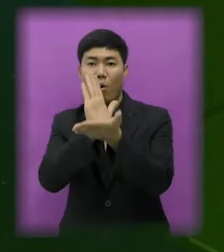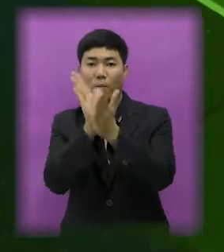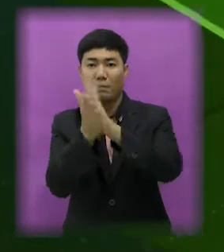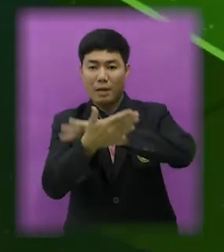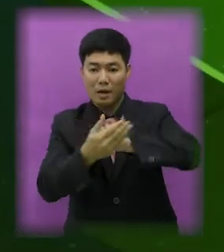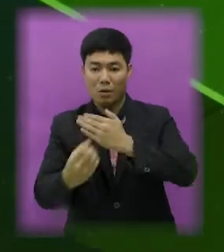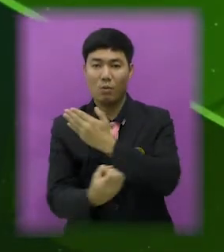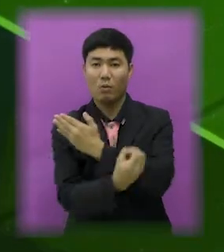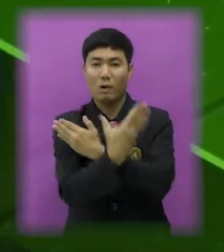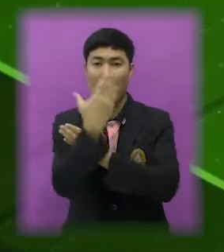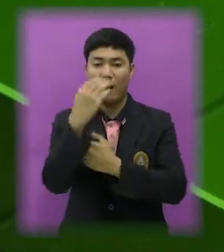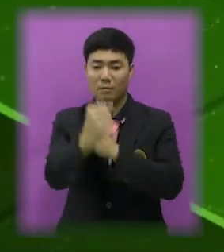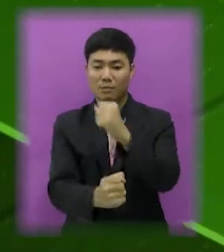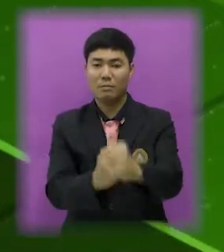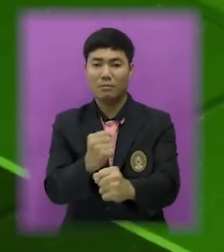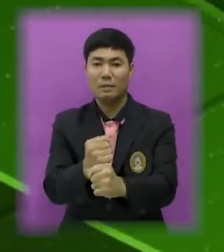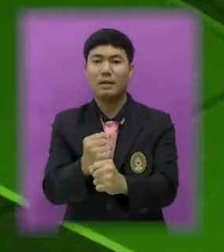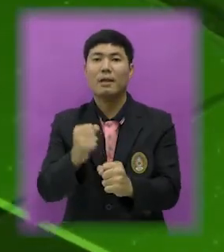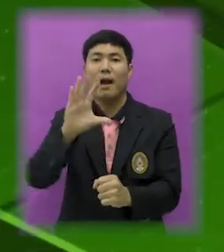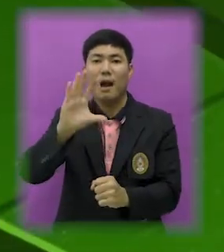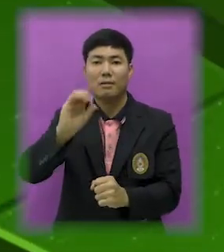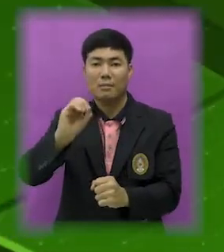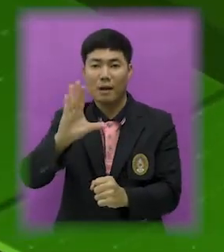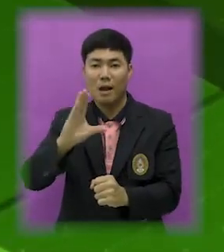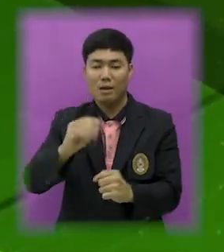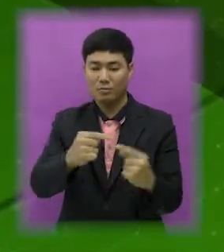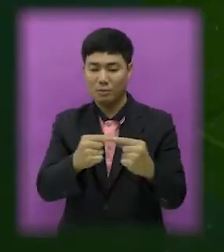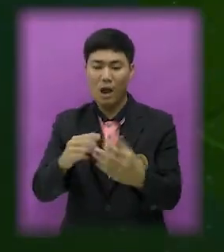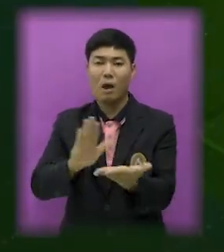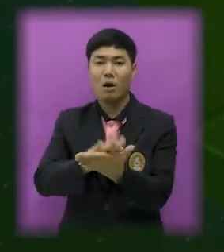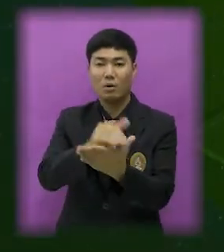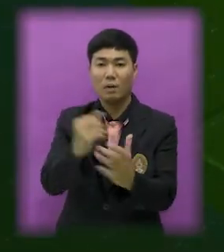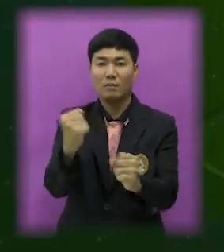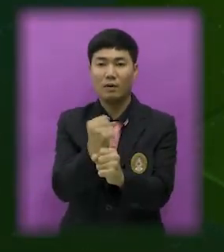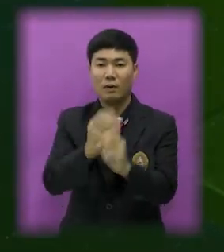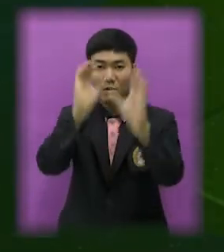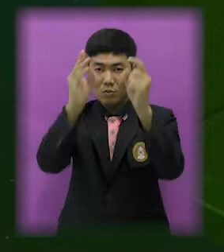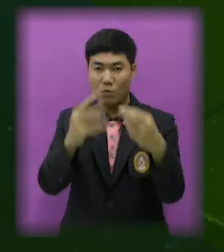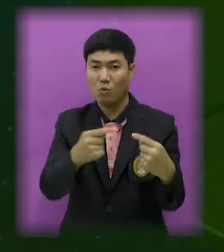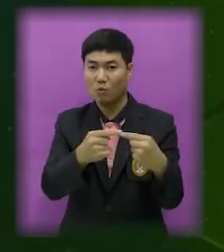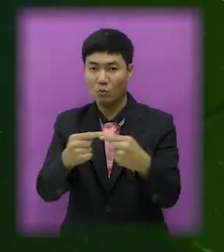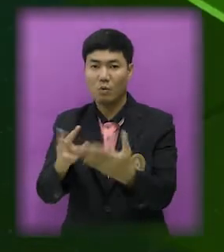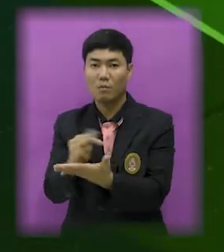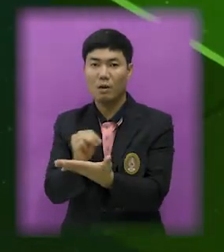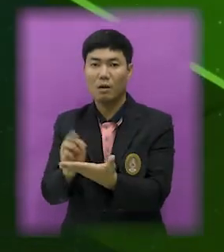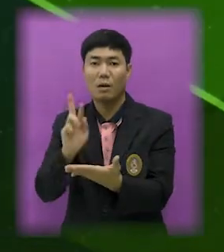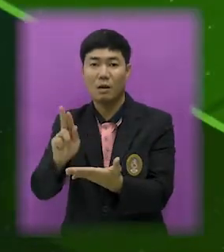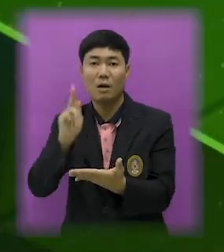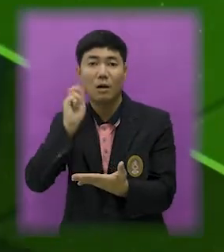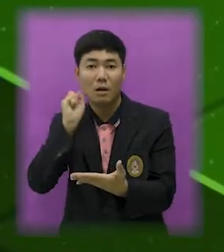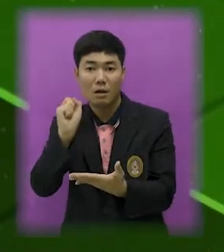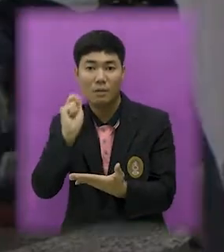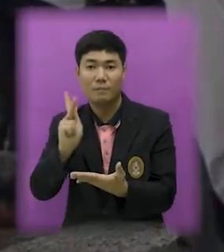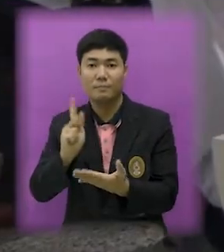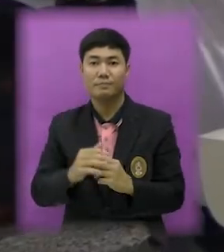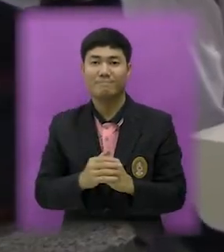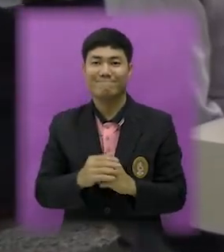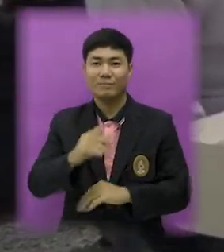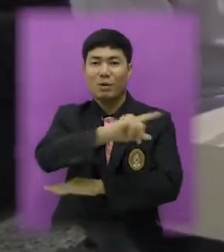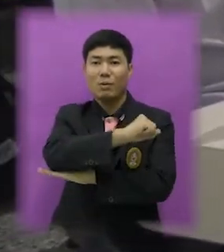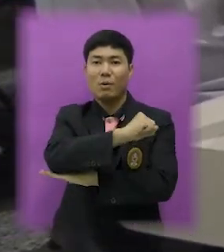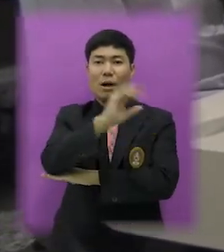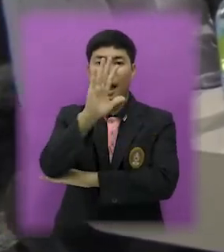ปลงเนื่องในโอกาสครบรอบ55ปีจากโรงเรียนฝึกหัดครูสู่มหาวิทยาลัยราชภัฏสกลนคร